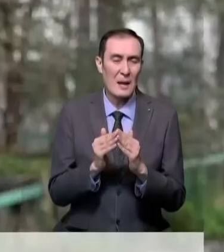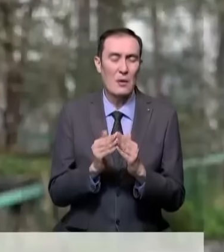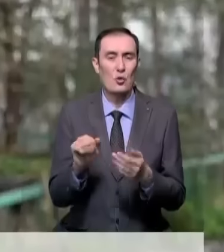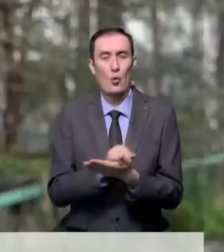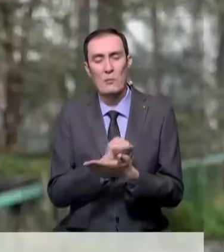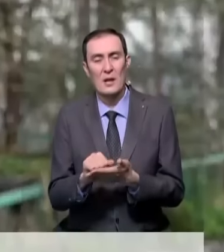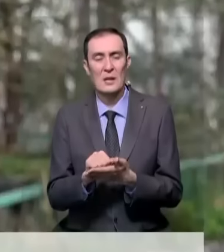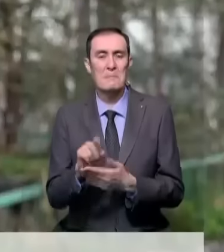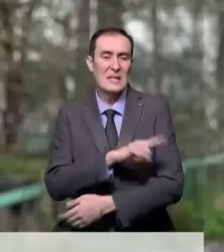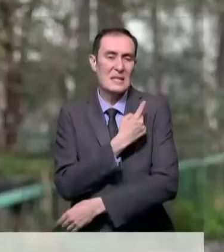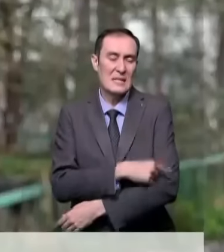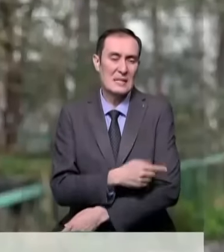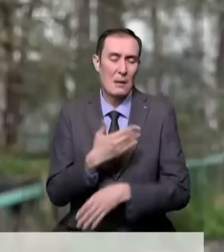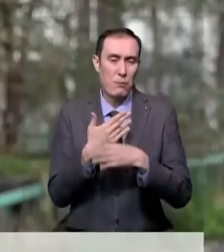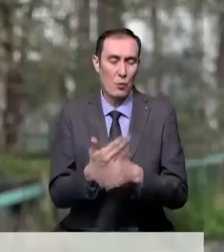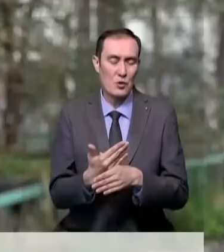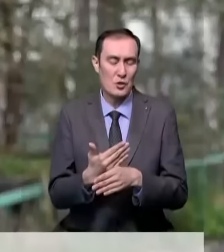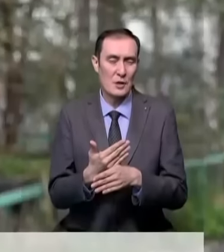социально-правовые, медицинские,